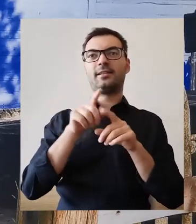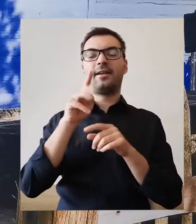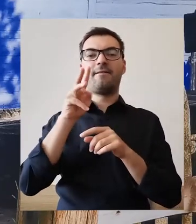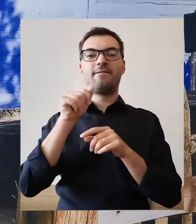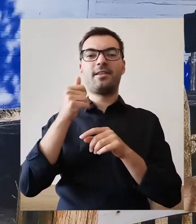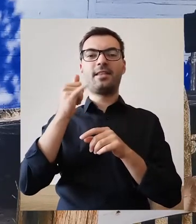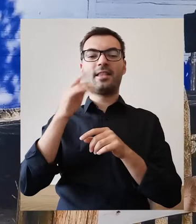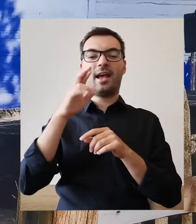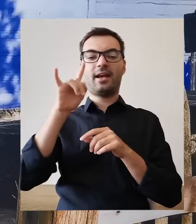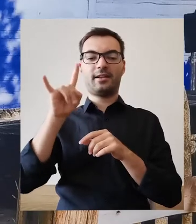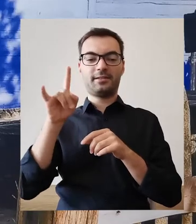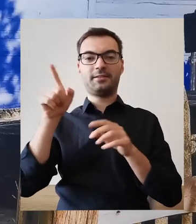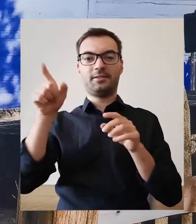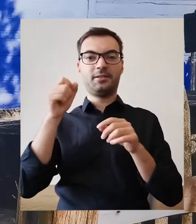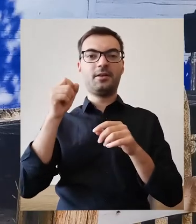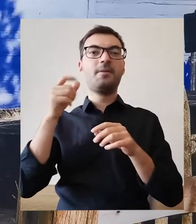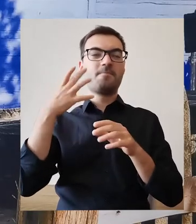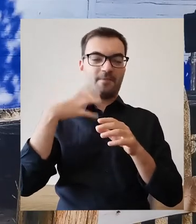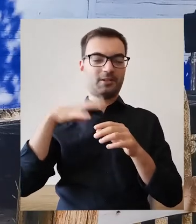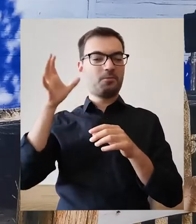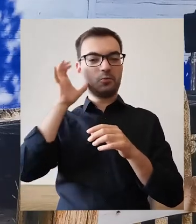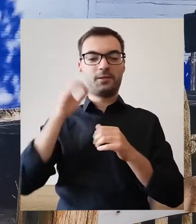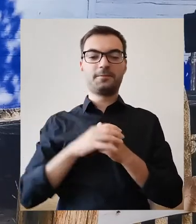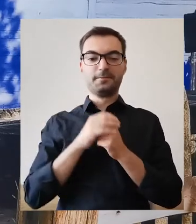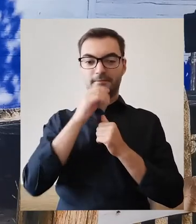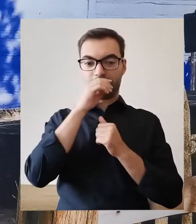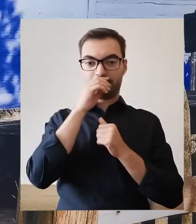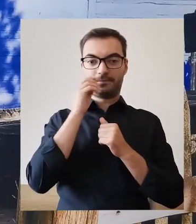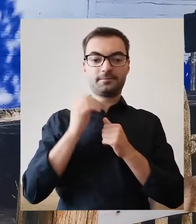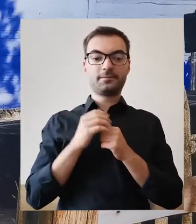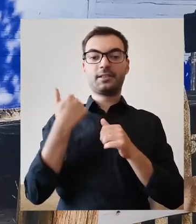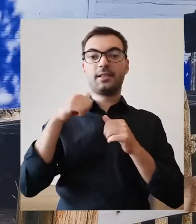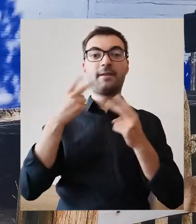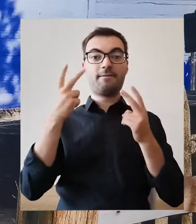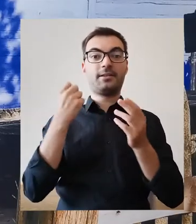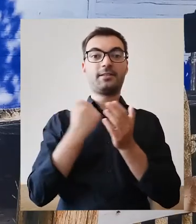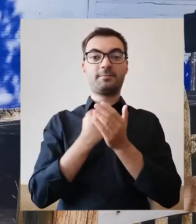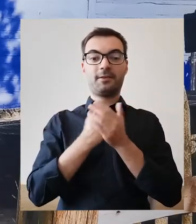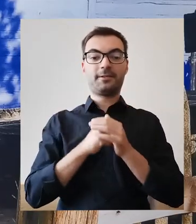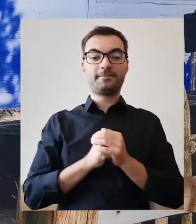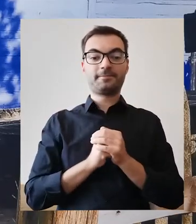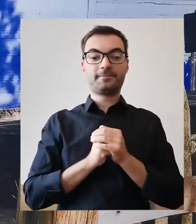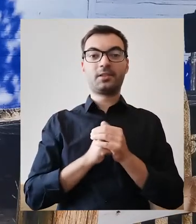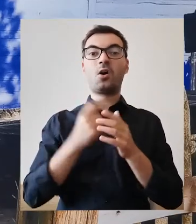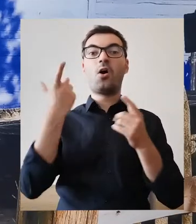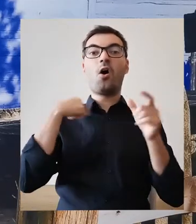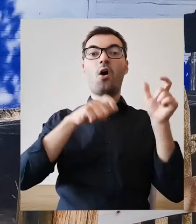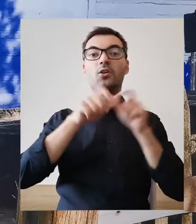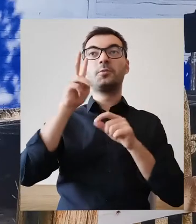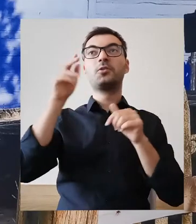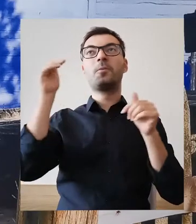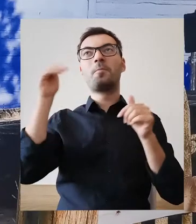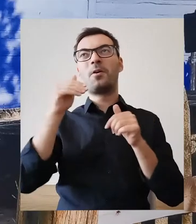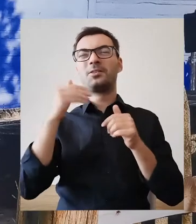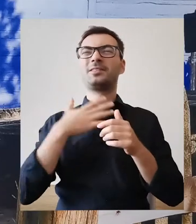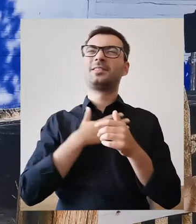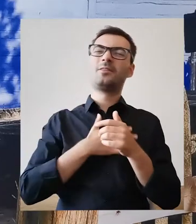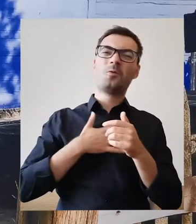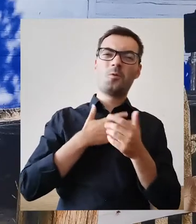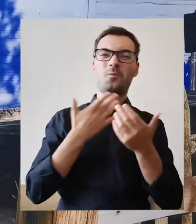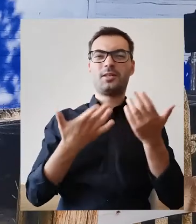mieści się muzeum płaskiego usłyszeć jeszcze jedna ważna wiadomość dla osób które może nie przepadają